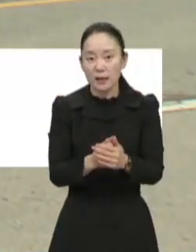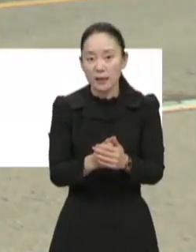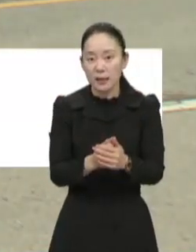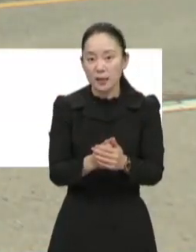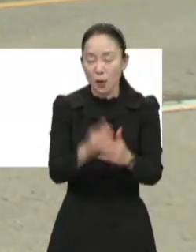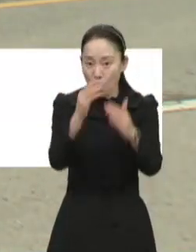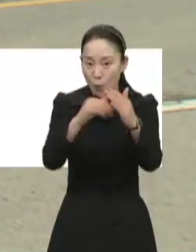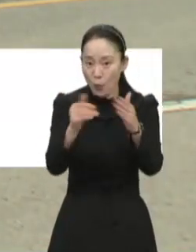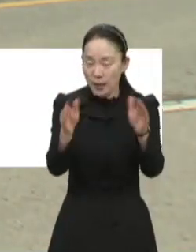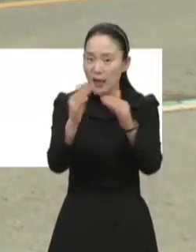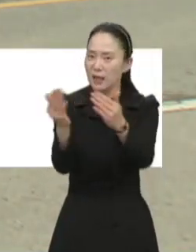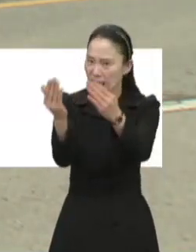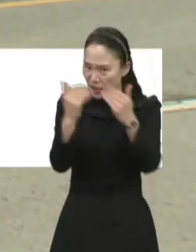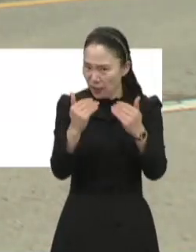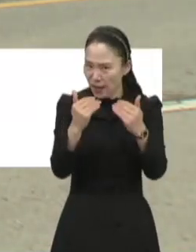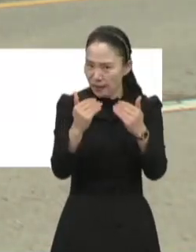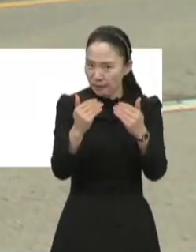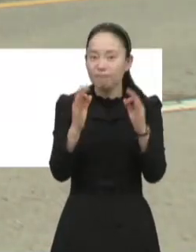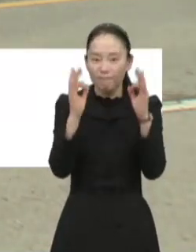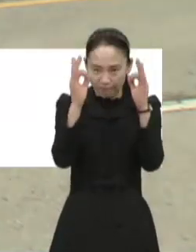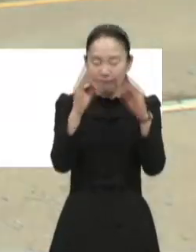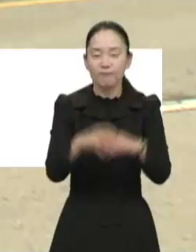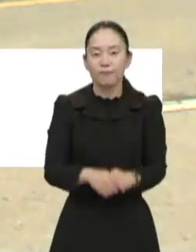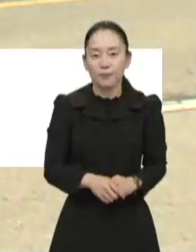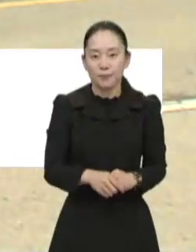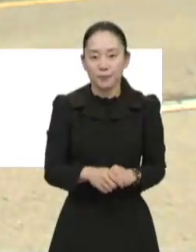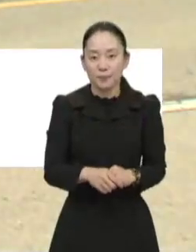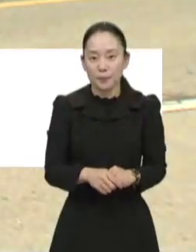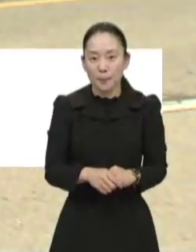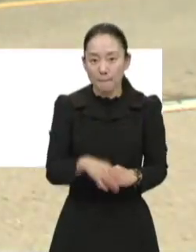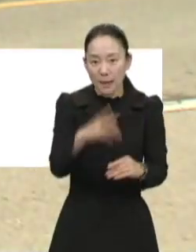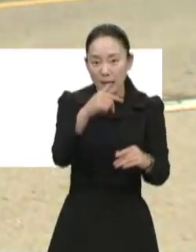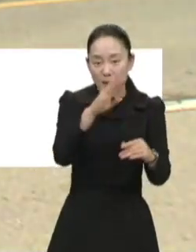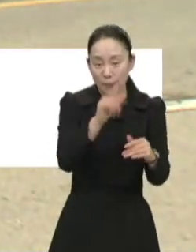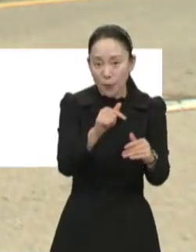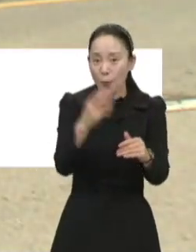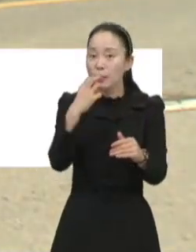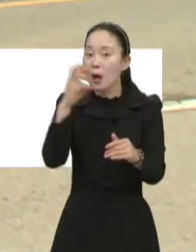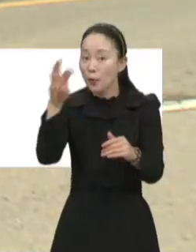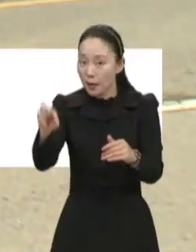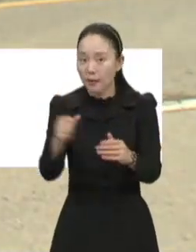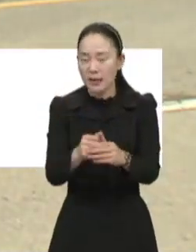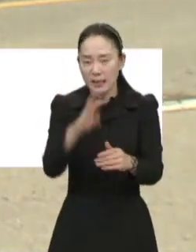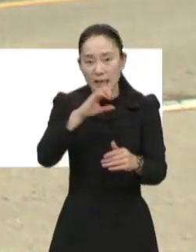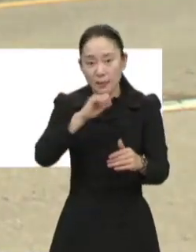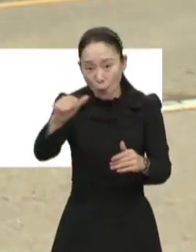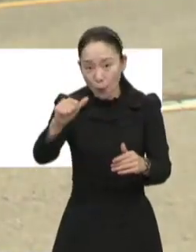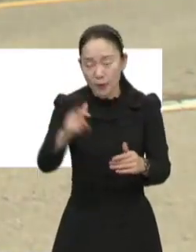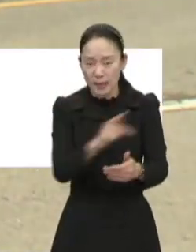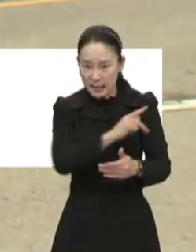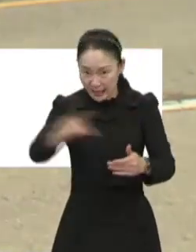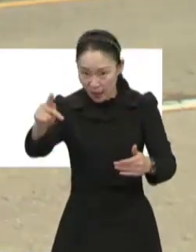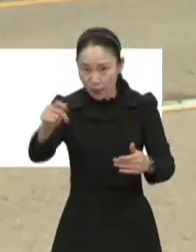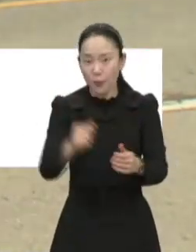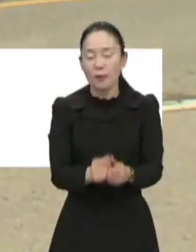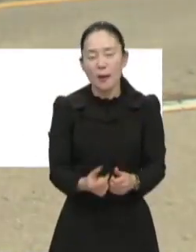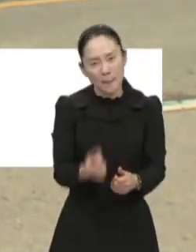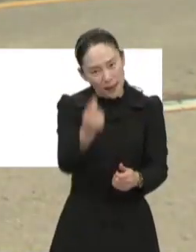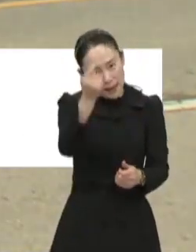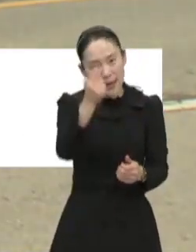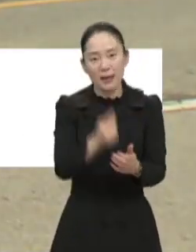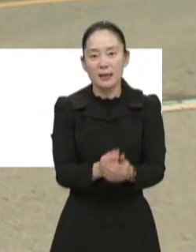공 이전에 주력하겠다는 말씀을 드립니다 교에서 서울역까지 45분 이런 서석 결도